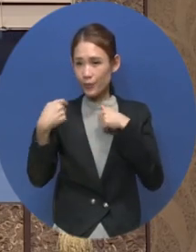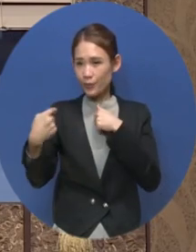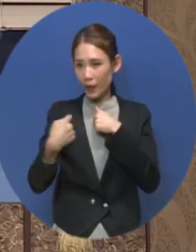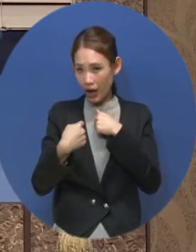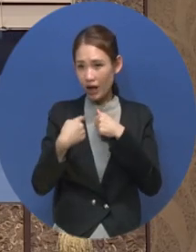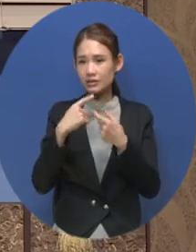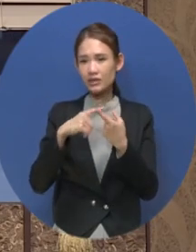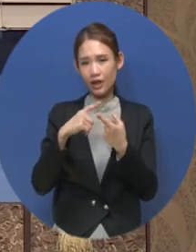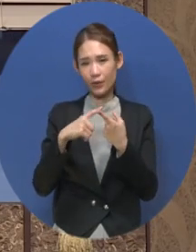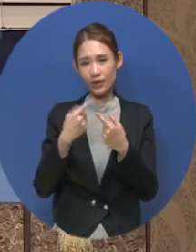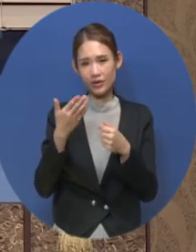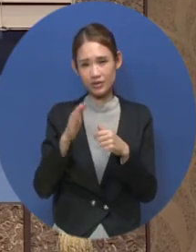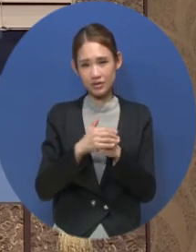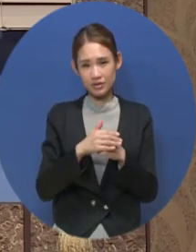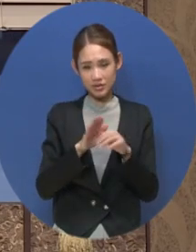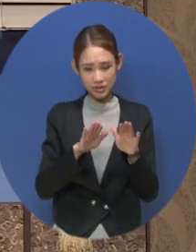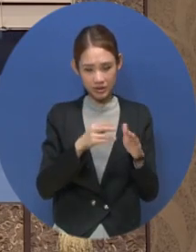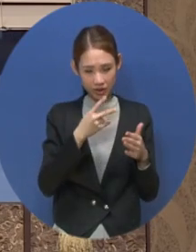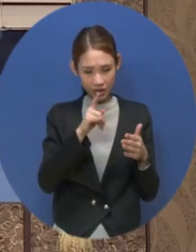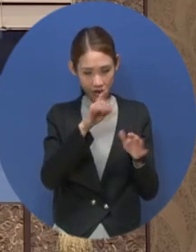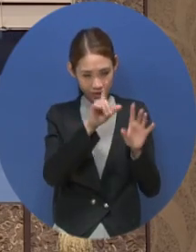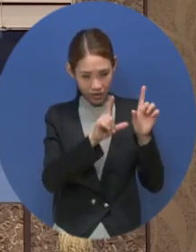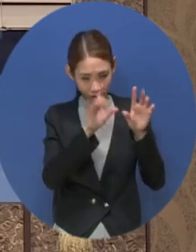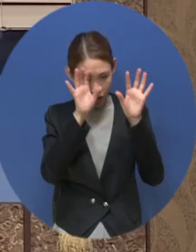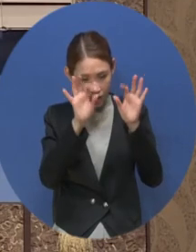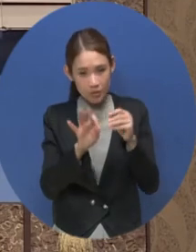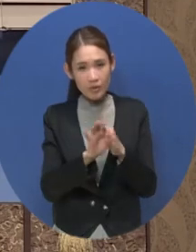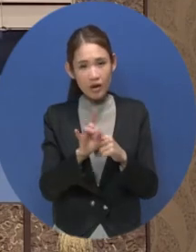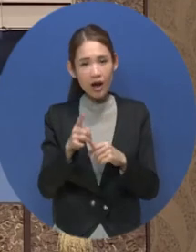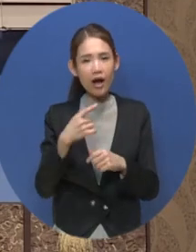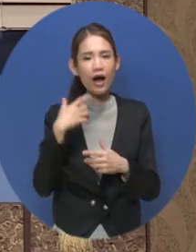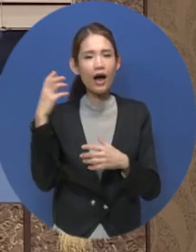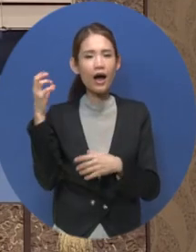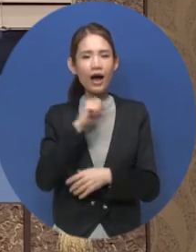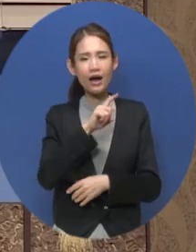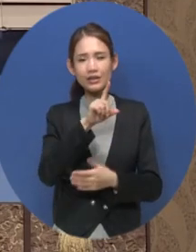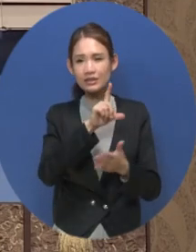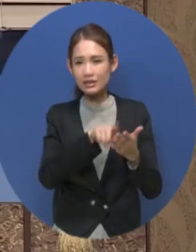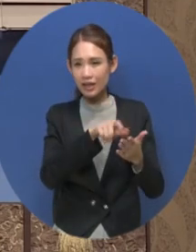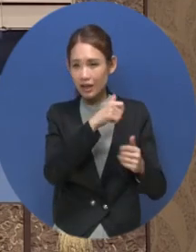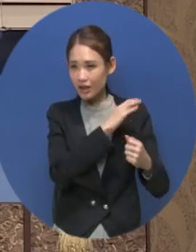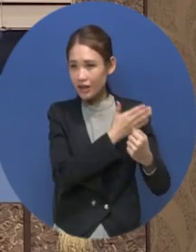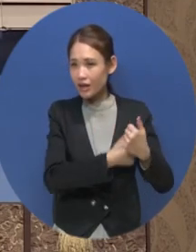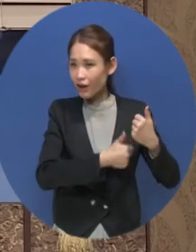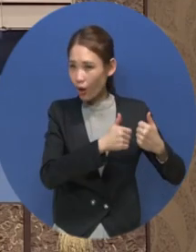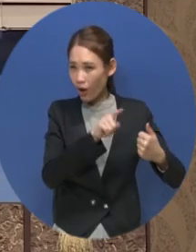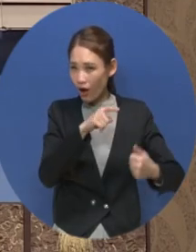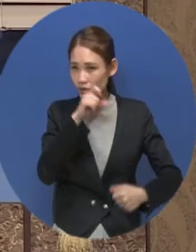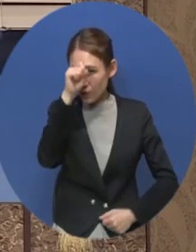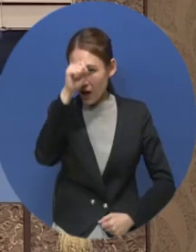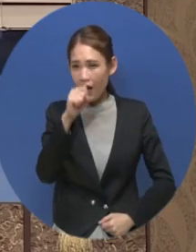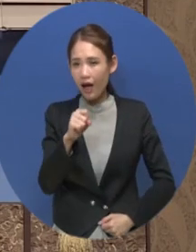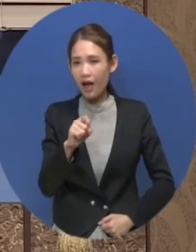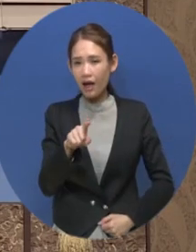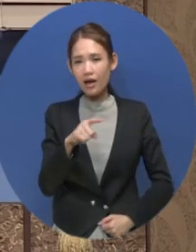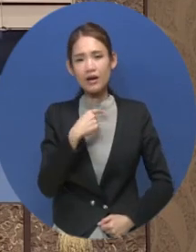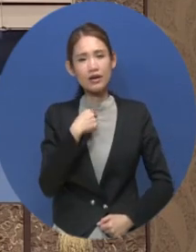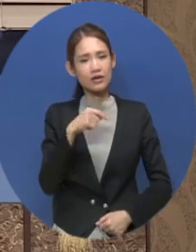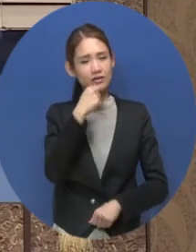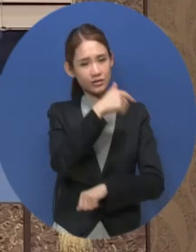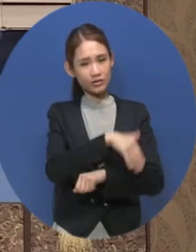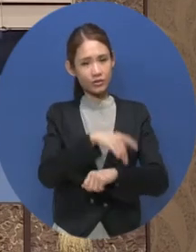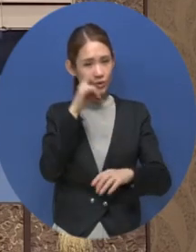네. 이제는 본인의 데이터를 보면서 이때 내가 이렇게 해야 경기력이 좀 더 좋구나. 그래서 이제 스포츠